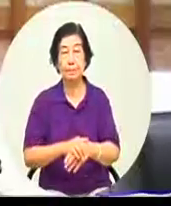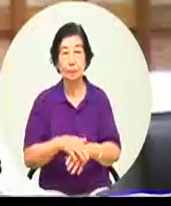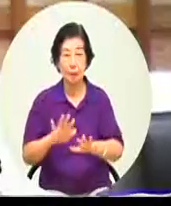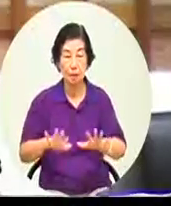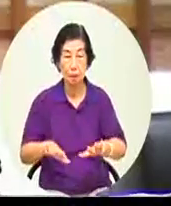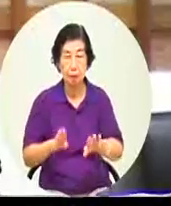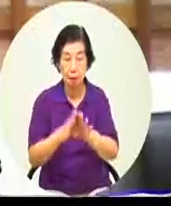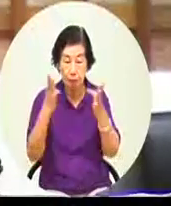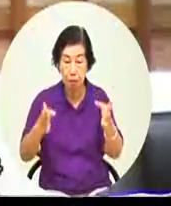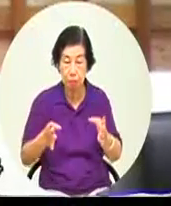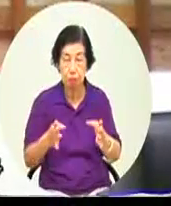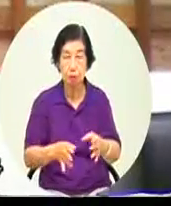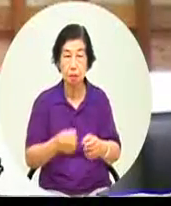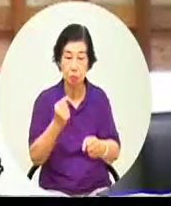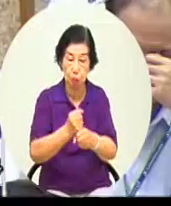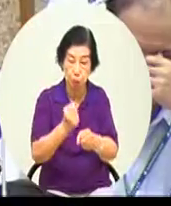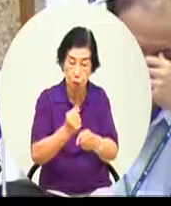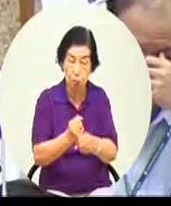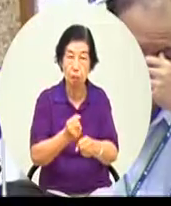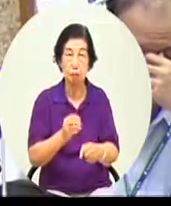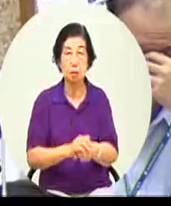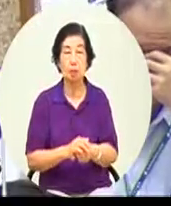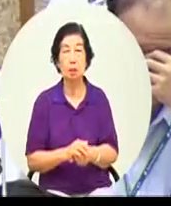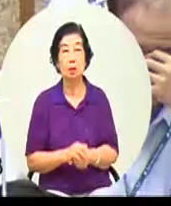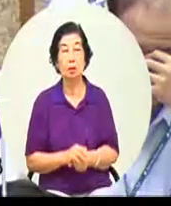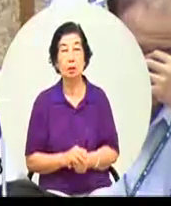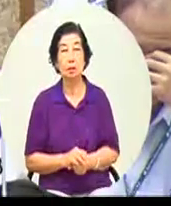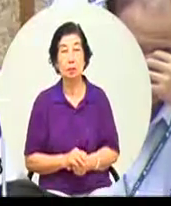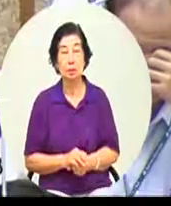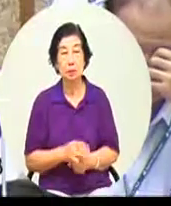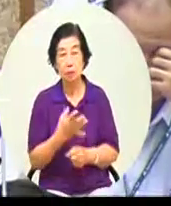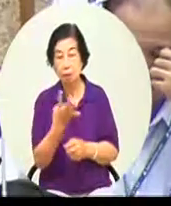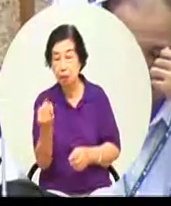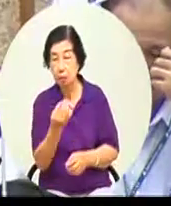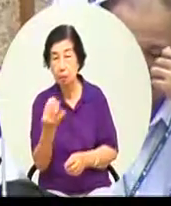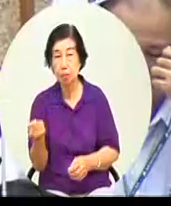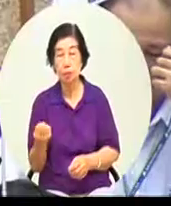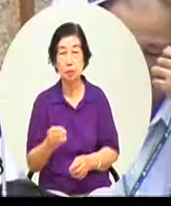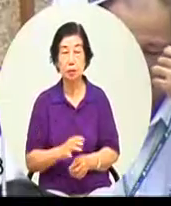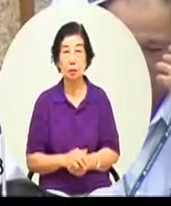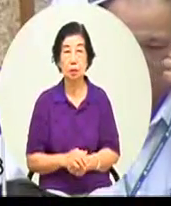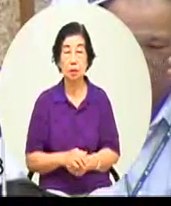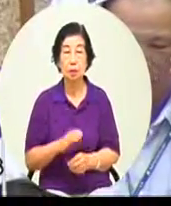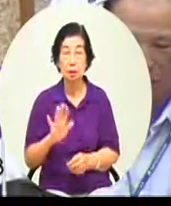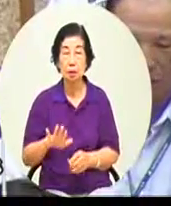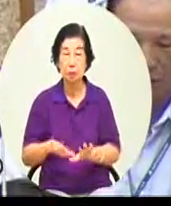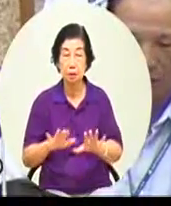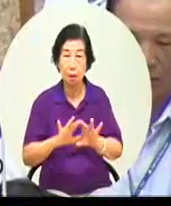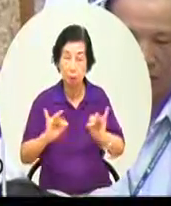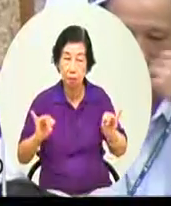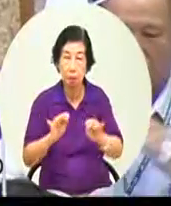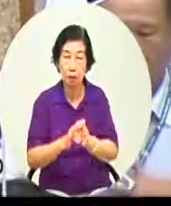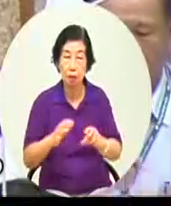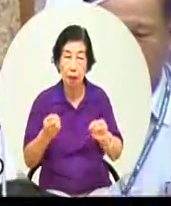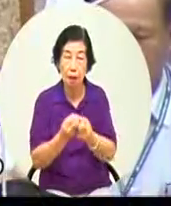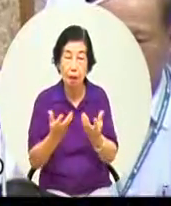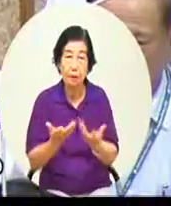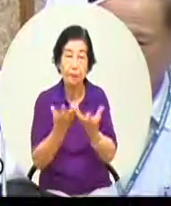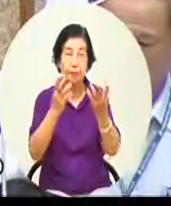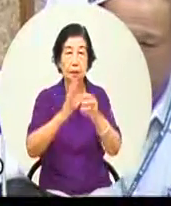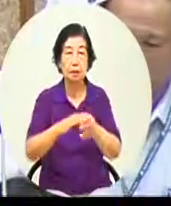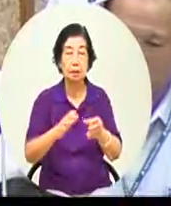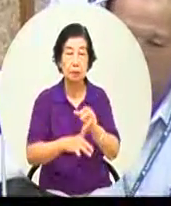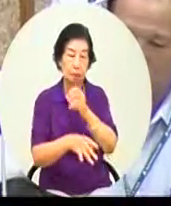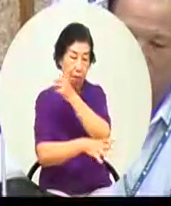在多少？ 我们跟刘议员报告，我们的土开基金部分，我们整个运作部分就是